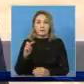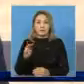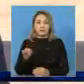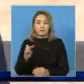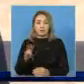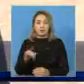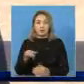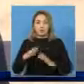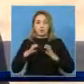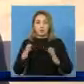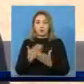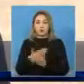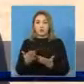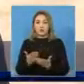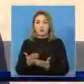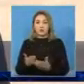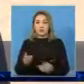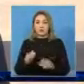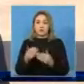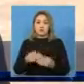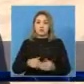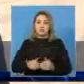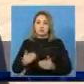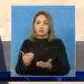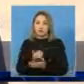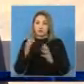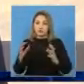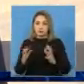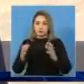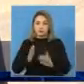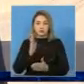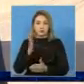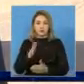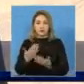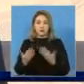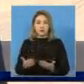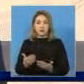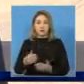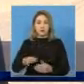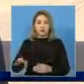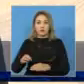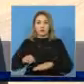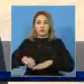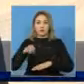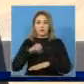Абайдың рухы желеп жебеп жүрсін. Мына бүгінгі облыс басшысы